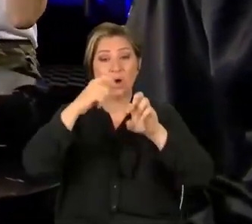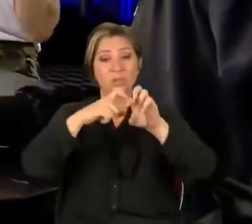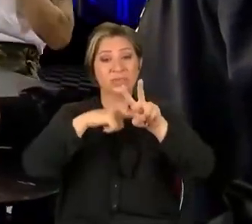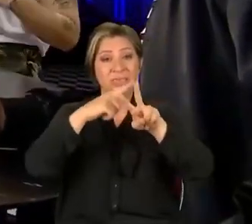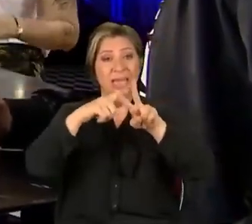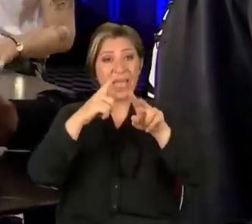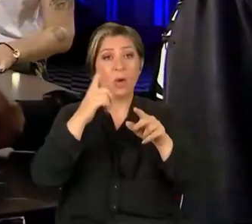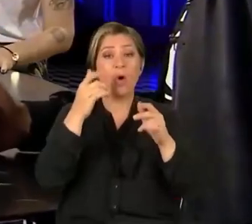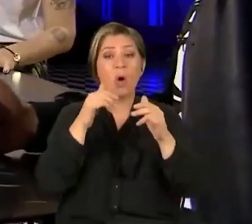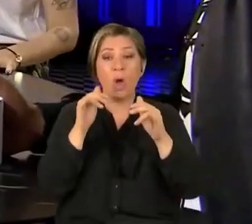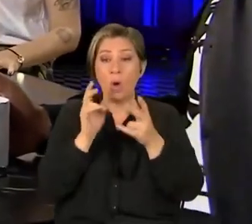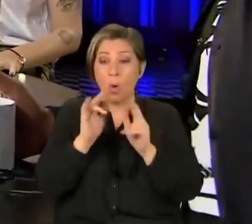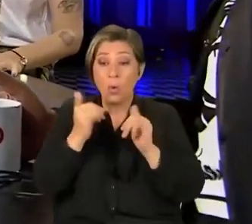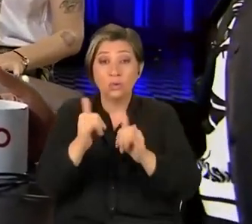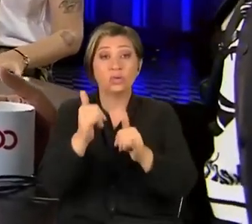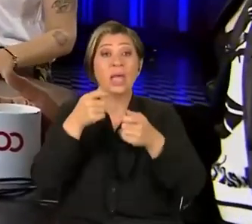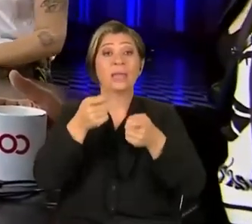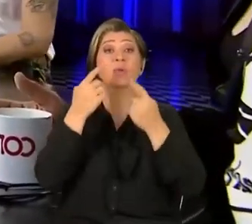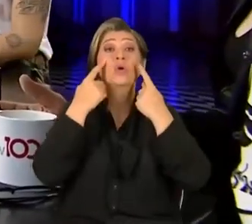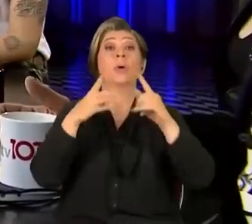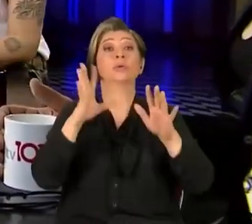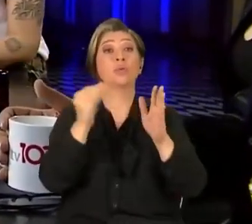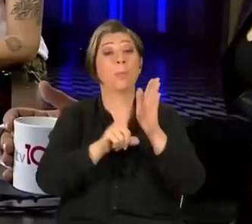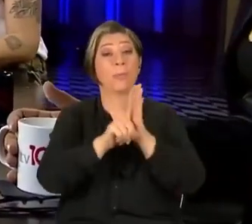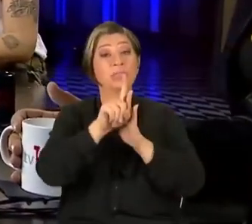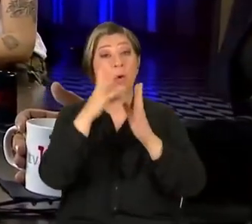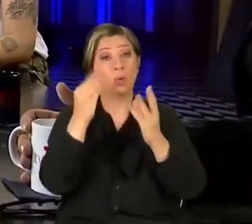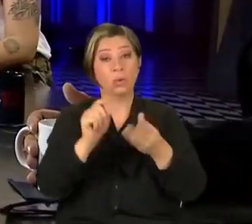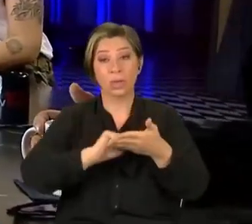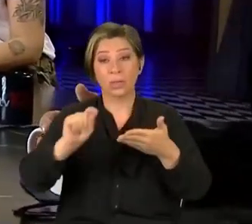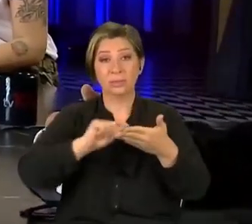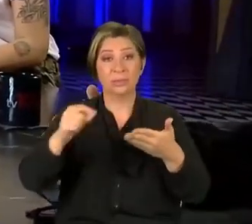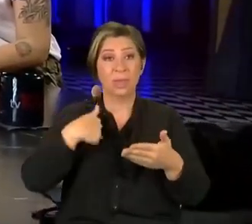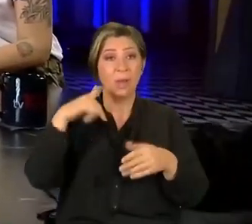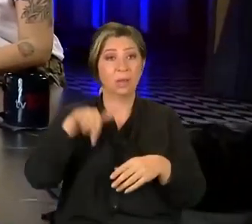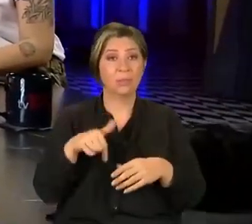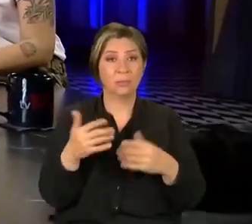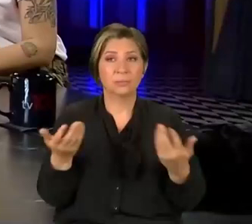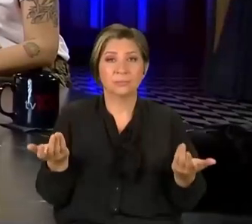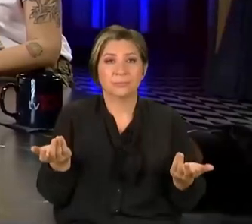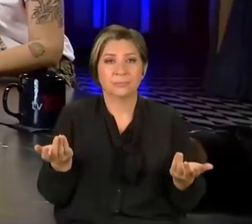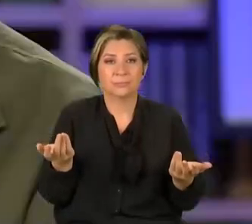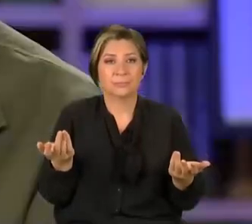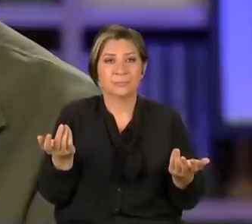oyunculuk eğitimi görmediği halde çok başarılı olmuş diye yazdı benim hakkımda.